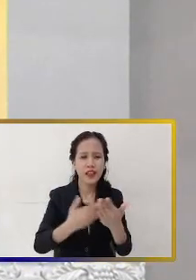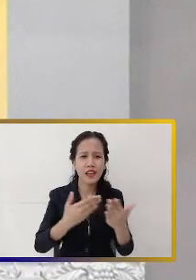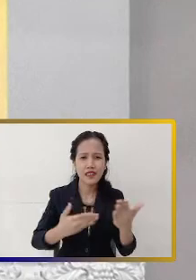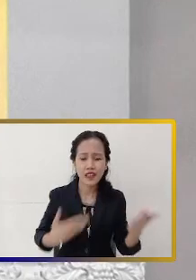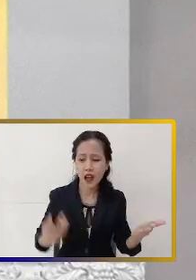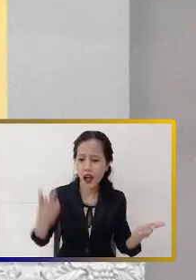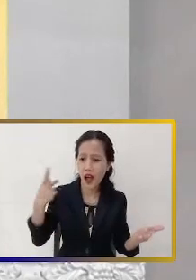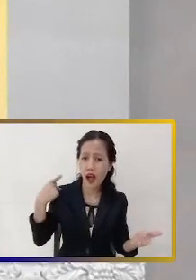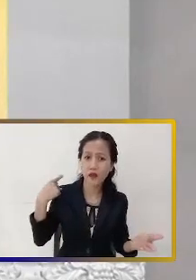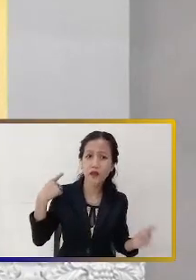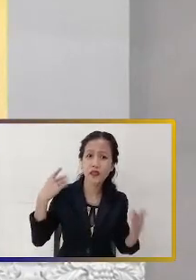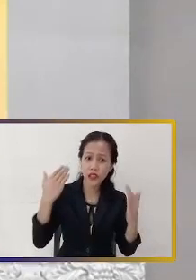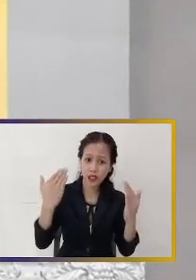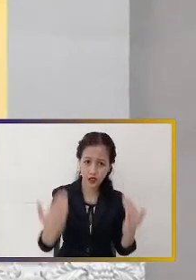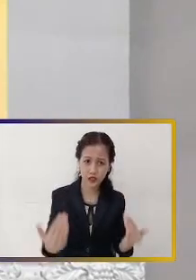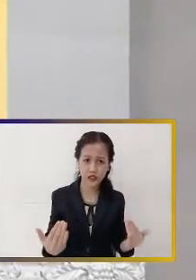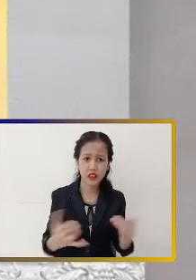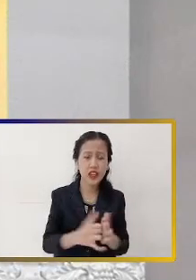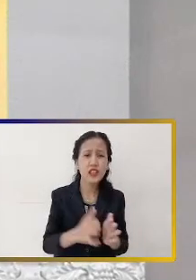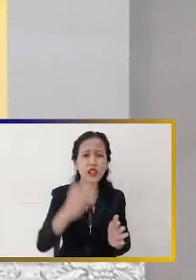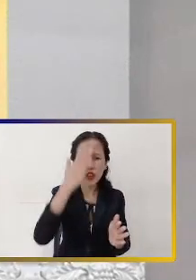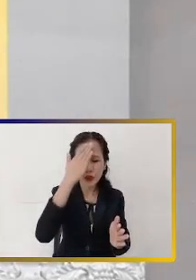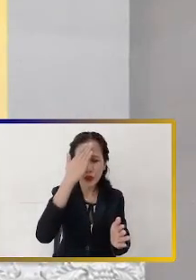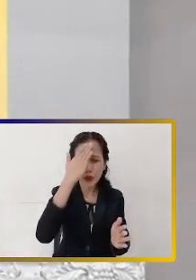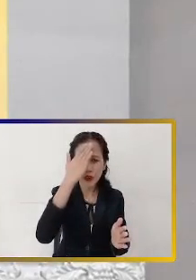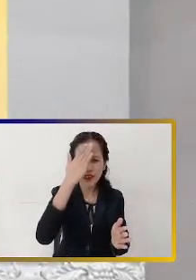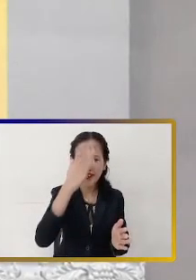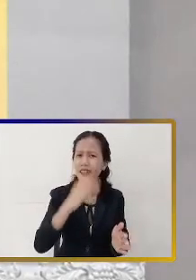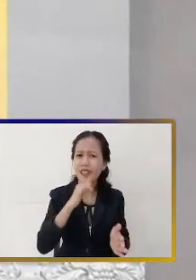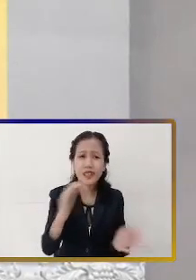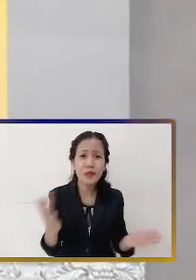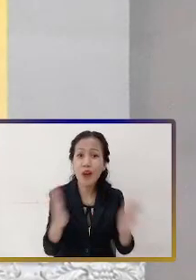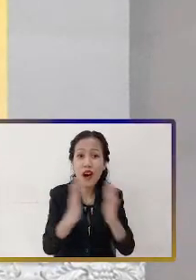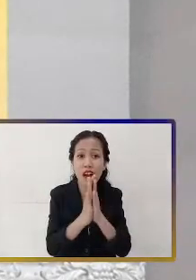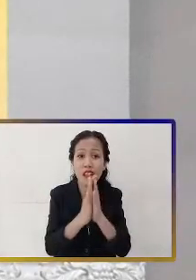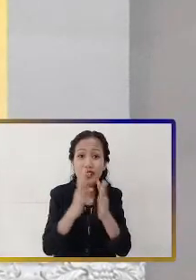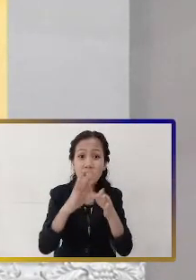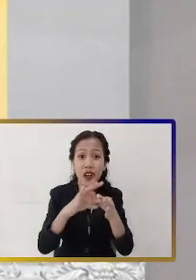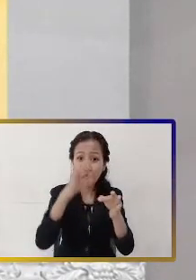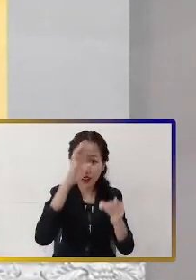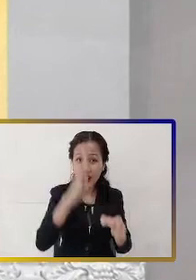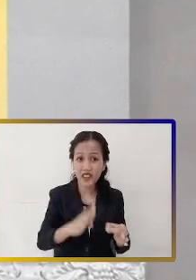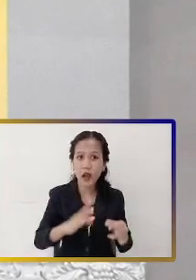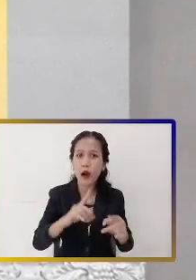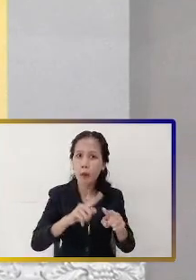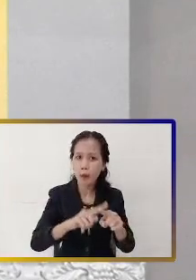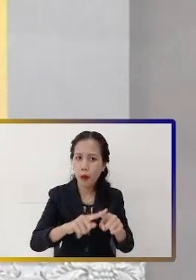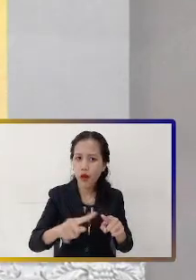yung meron ka ngayon na alam mong hindi mo naman ito hiningi sa Panginoon? Pero nasa iyo ngayon.